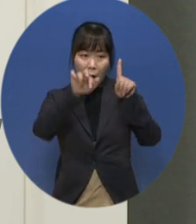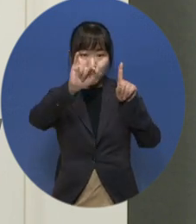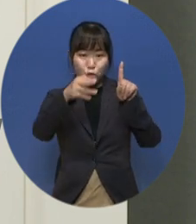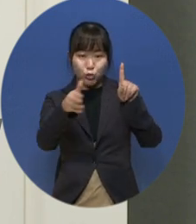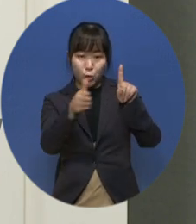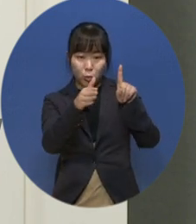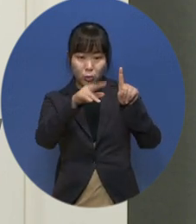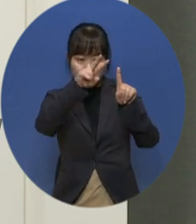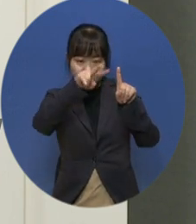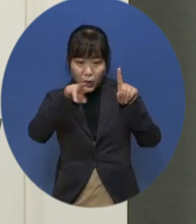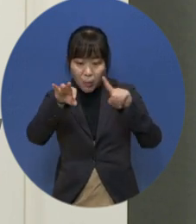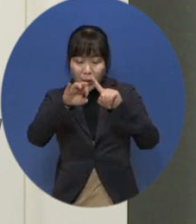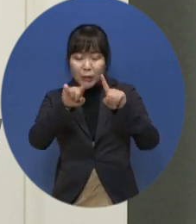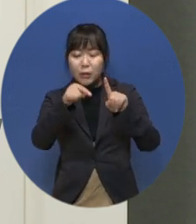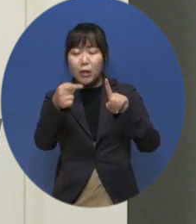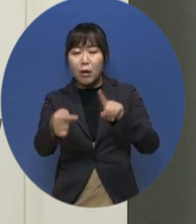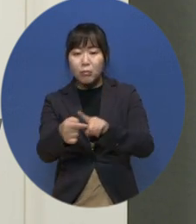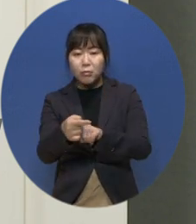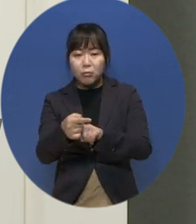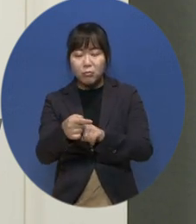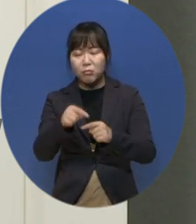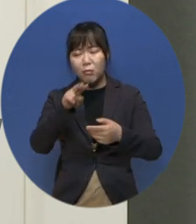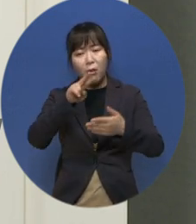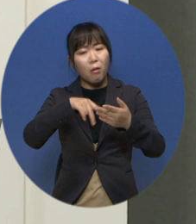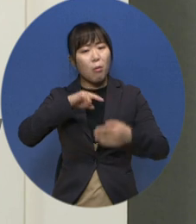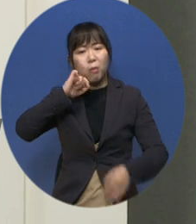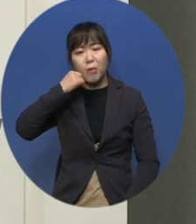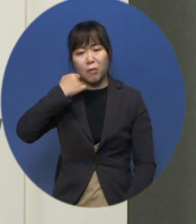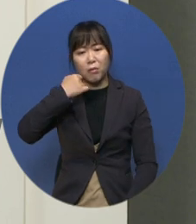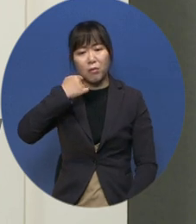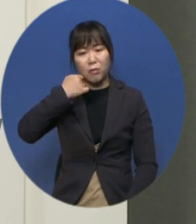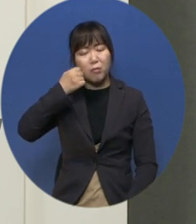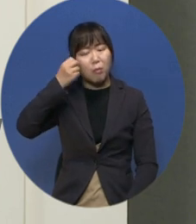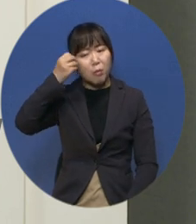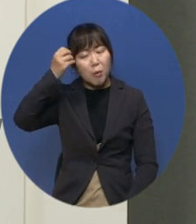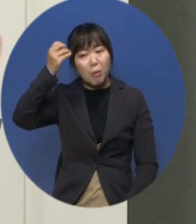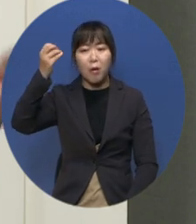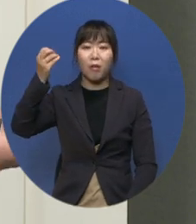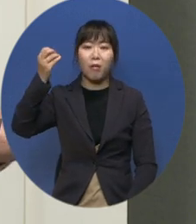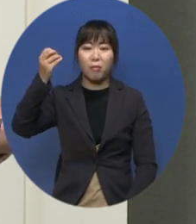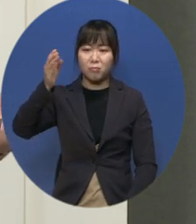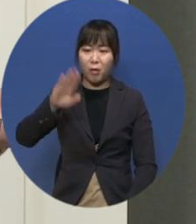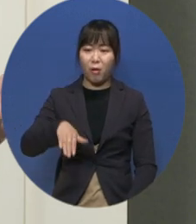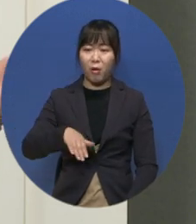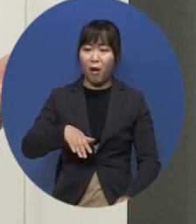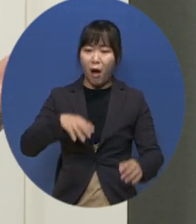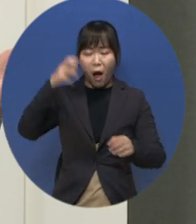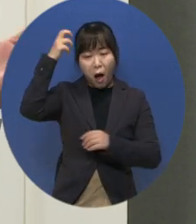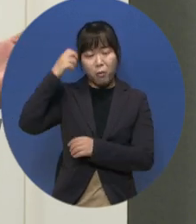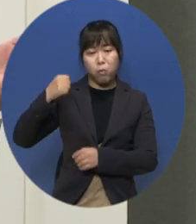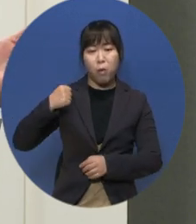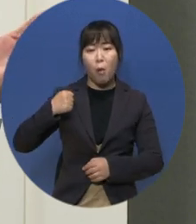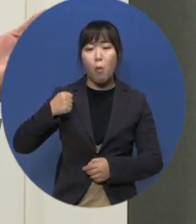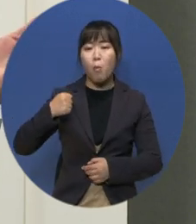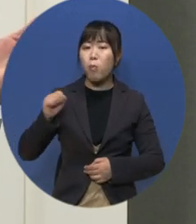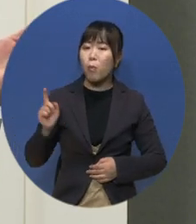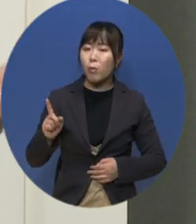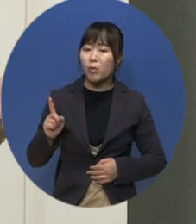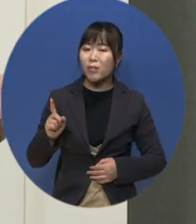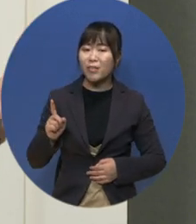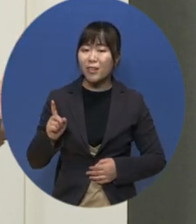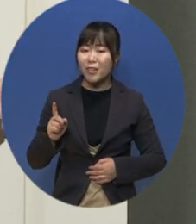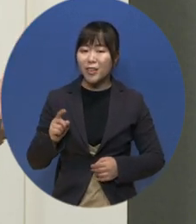정도 읽으면은 그 다음 줄은 읽어버릴 수가 없는 잊어버렸는데 그 암기 특구가 뭐든